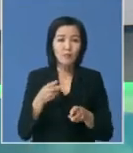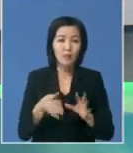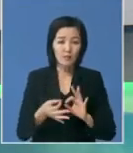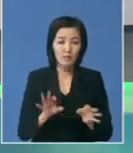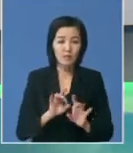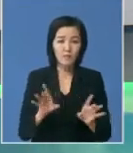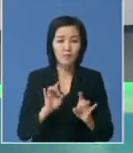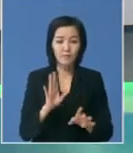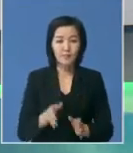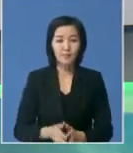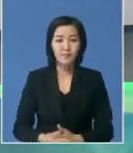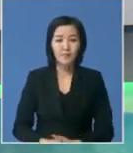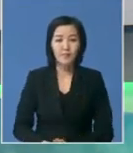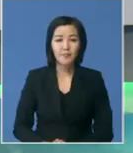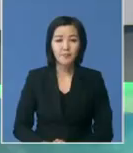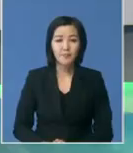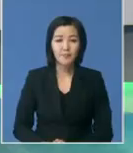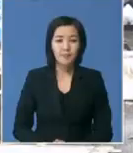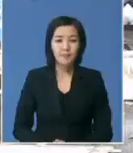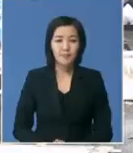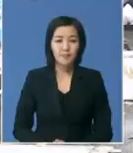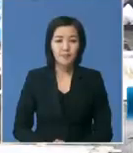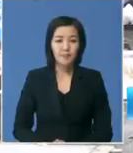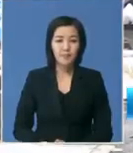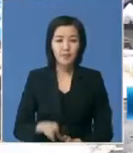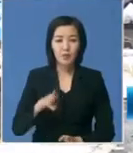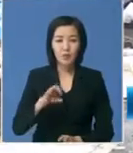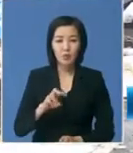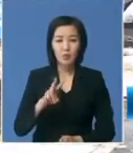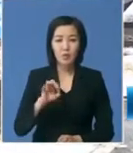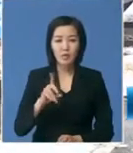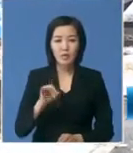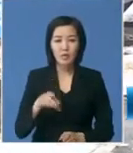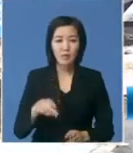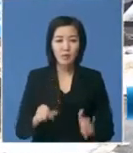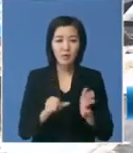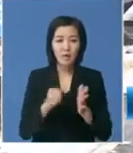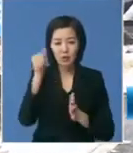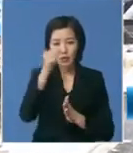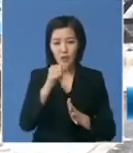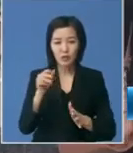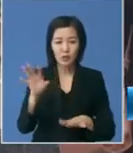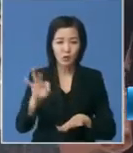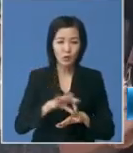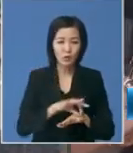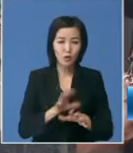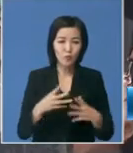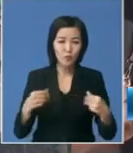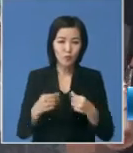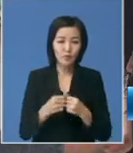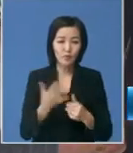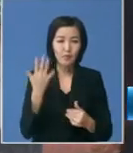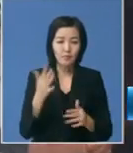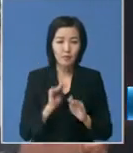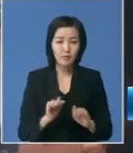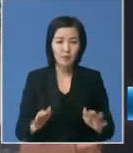мән-жайын тілшіміз Мәдина Берікқызы тарқатады. Төлеген Серікжанов 2006 жылы үйленіп отбасын құрған. Әйелінен 5 баласы